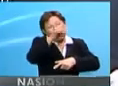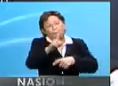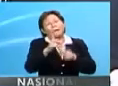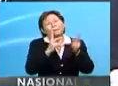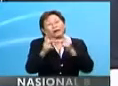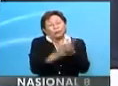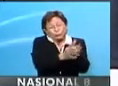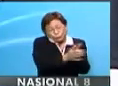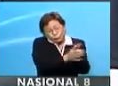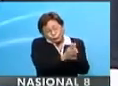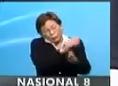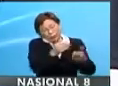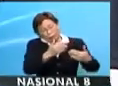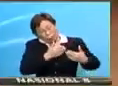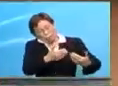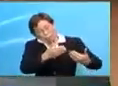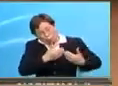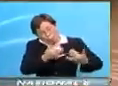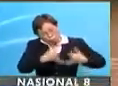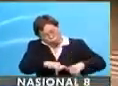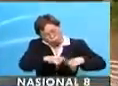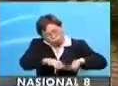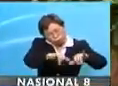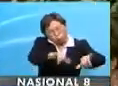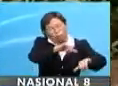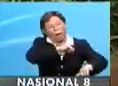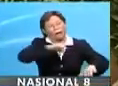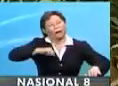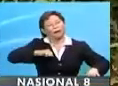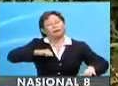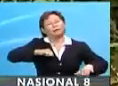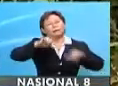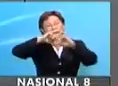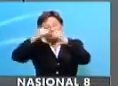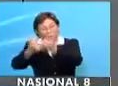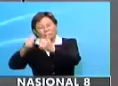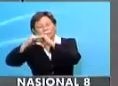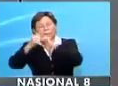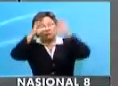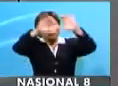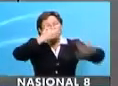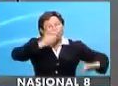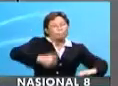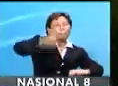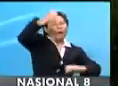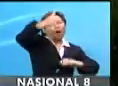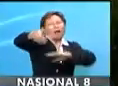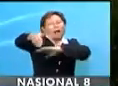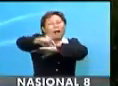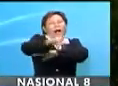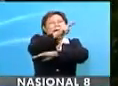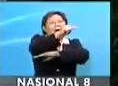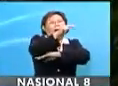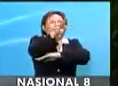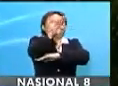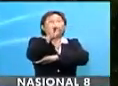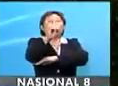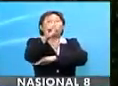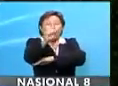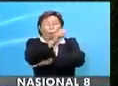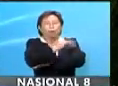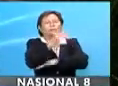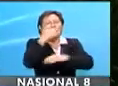berkata usaha dan komitmen berterusan anggota agensi ini Selaras pendekatan strategi lautan biru and Bos Pada masa